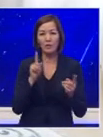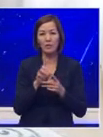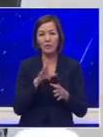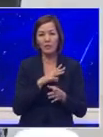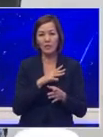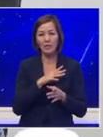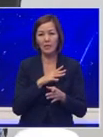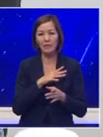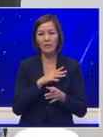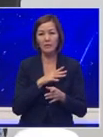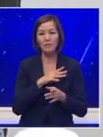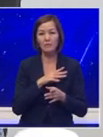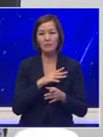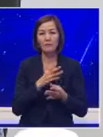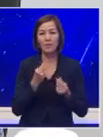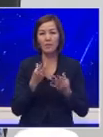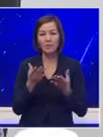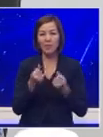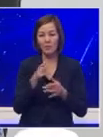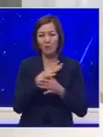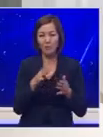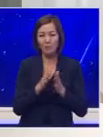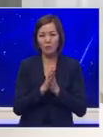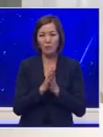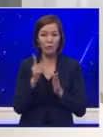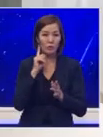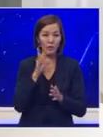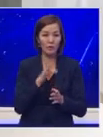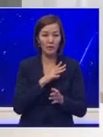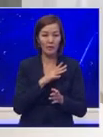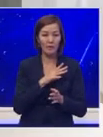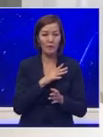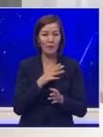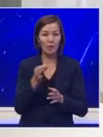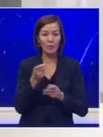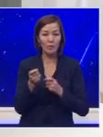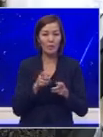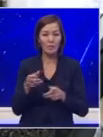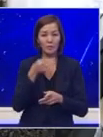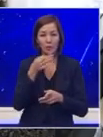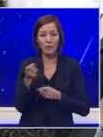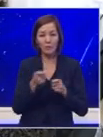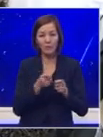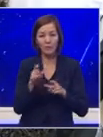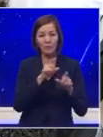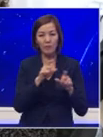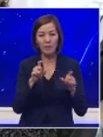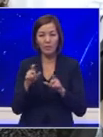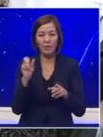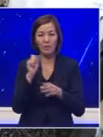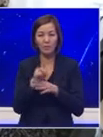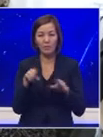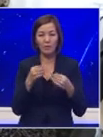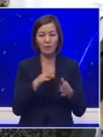тиісті қаражатымызды ала алмай жүрміз дегендер өтініші тыңдалды. Марат Султанғазиев жауапты басқарма басшыларына тапсырма